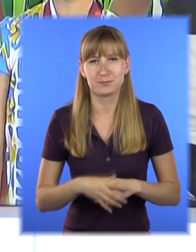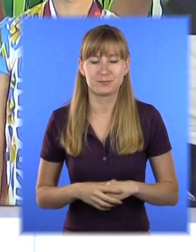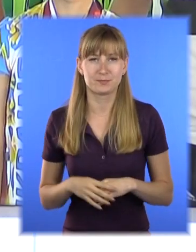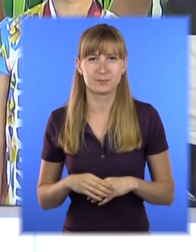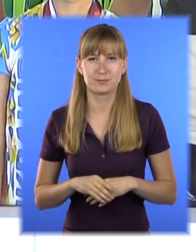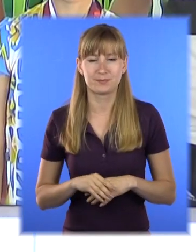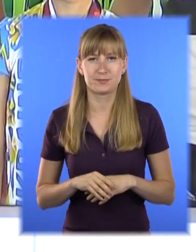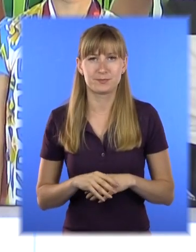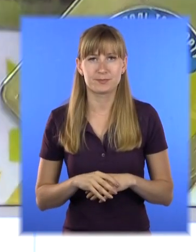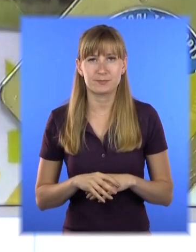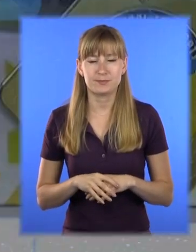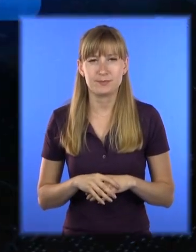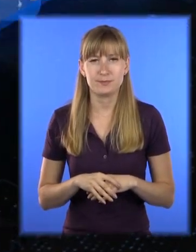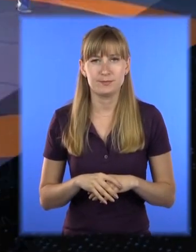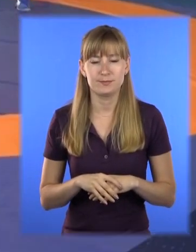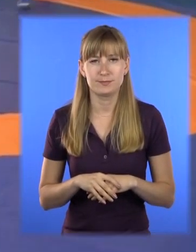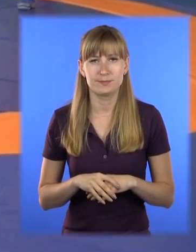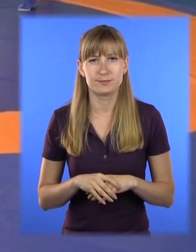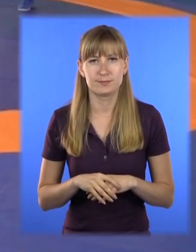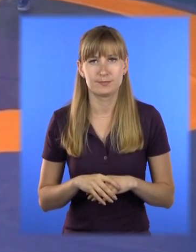це було, дивимось.